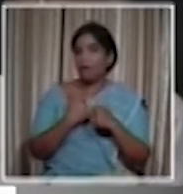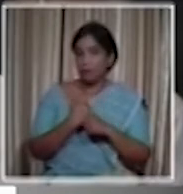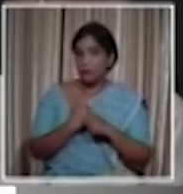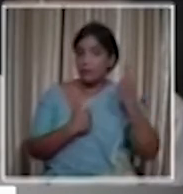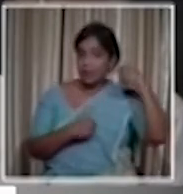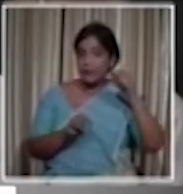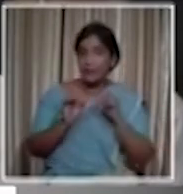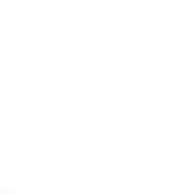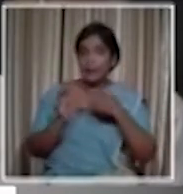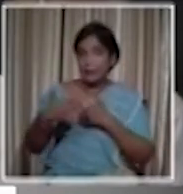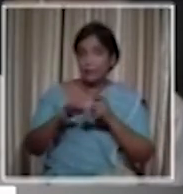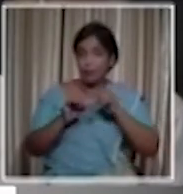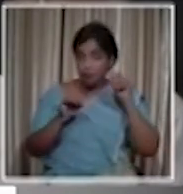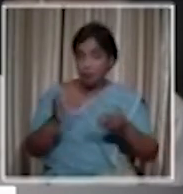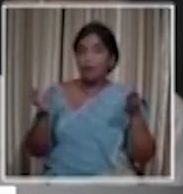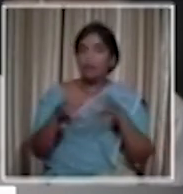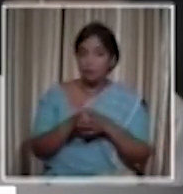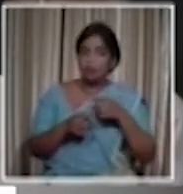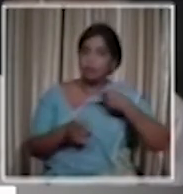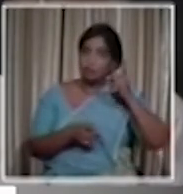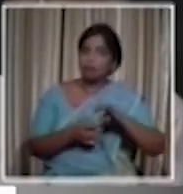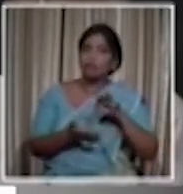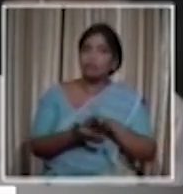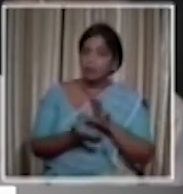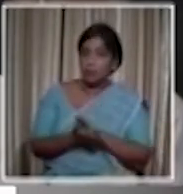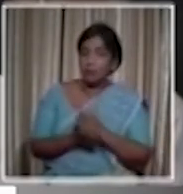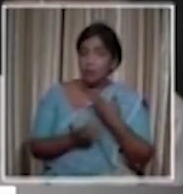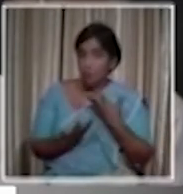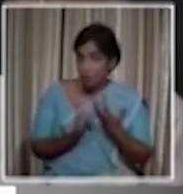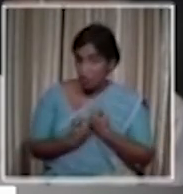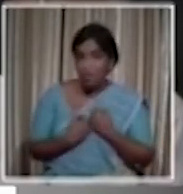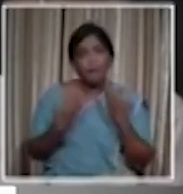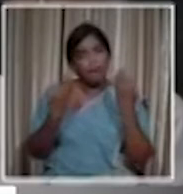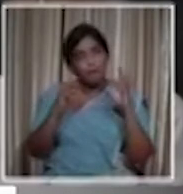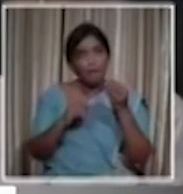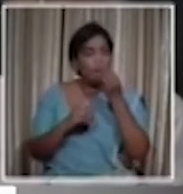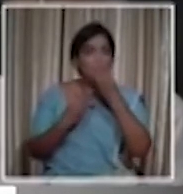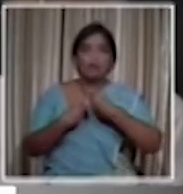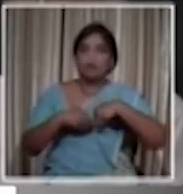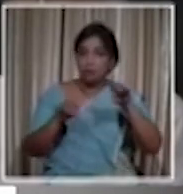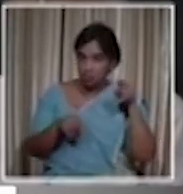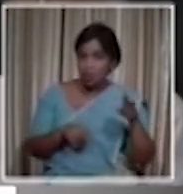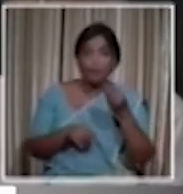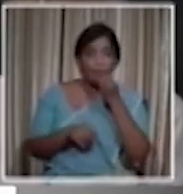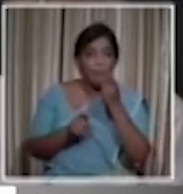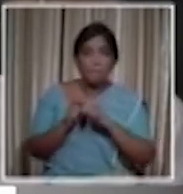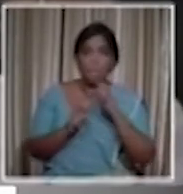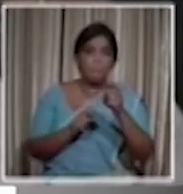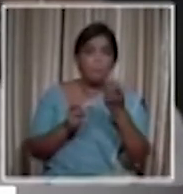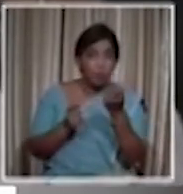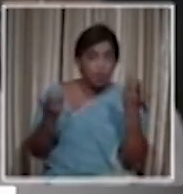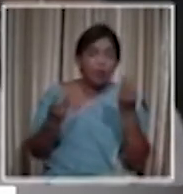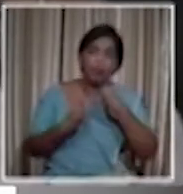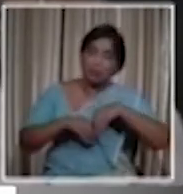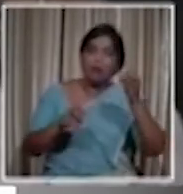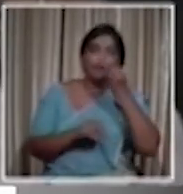කැබිනට් මණ්ඩලය රැස්ු නැද්දි අපි තීරණය කරා වොමනානම් නොමිලි ආහාර දෙන්න ඒ ආහාරවලට මුදල් නැති අයට. ඒ